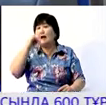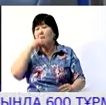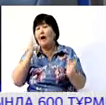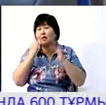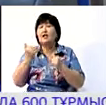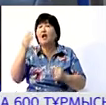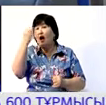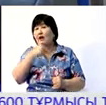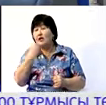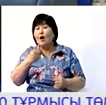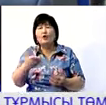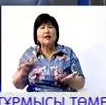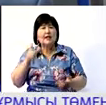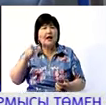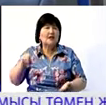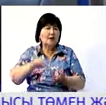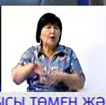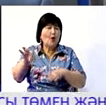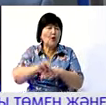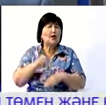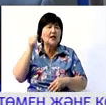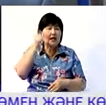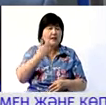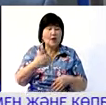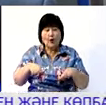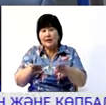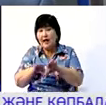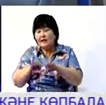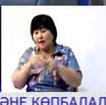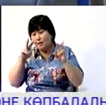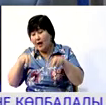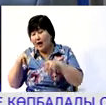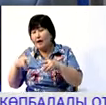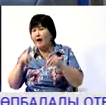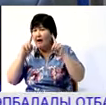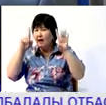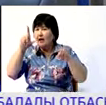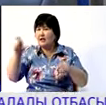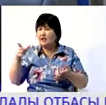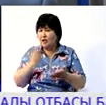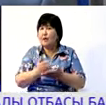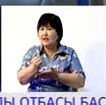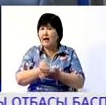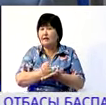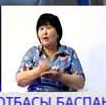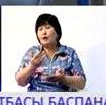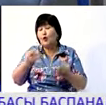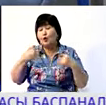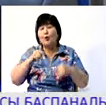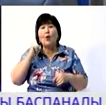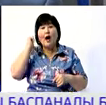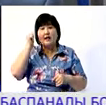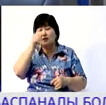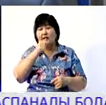сол заманда қандай кісілер болған, үйленген жылдарын соған салыстырып қараймыз ба, атақты кісілер бар кейбір кезде сатылған. Сол туған жылы болады, кейбір